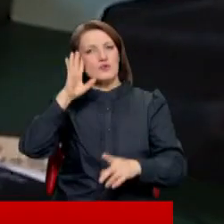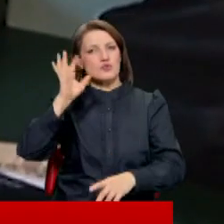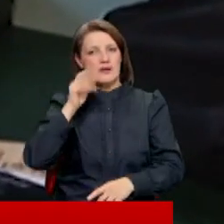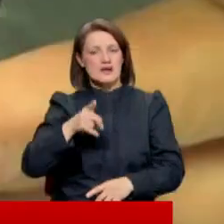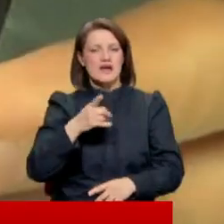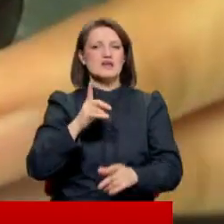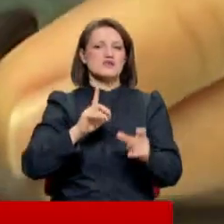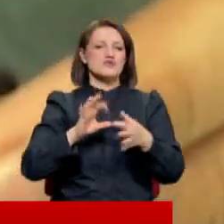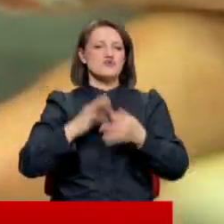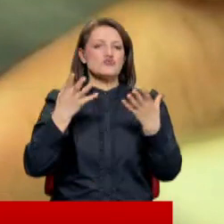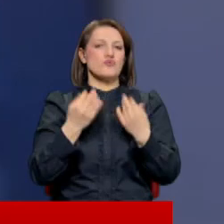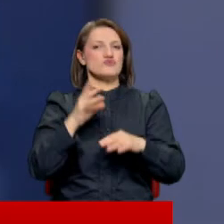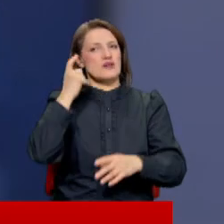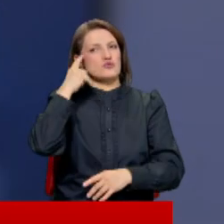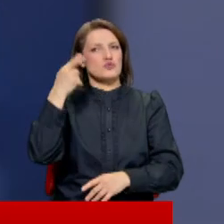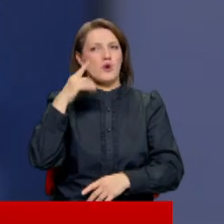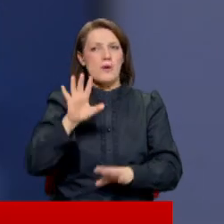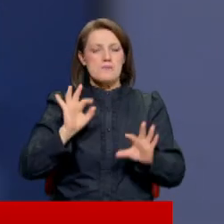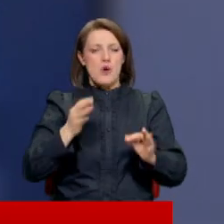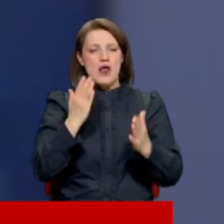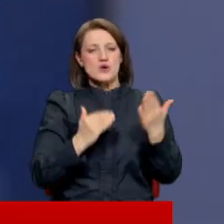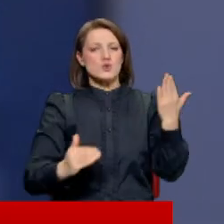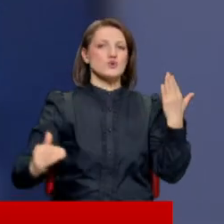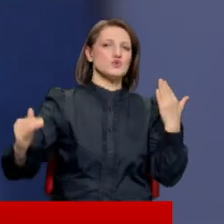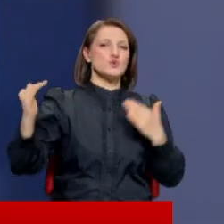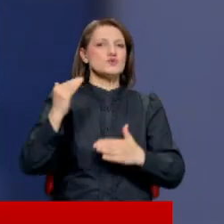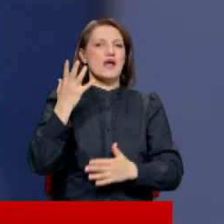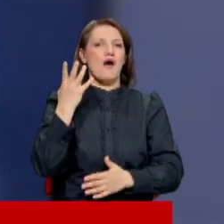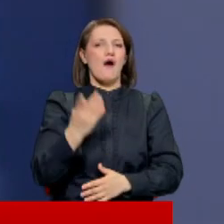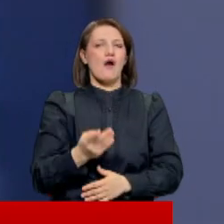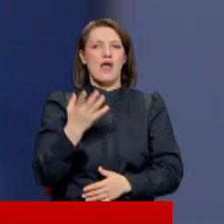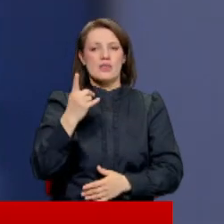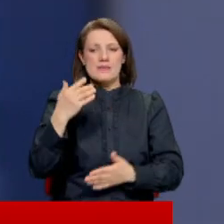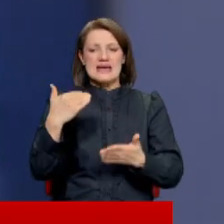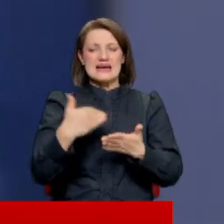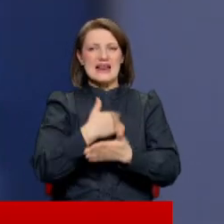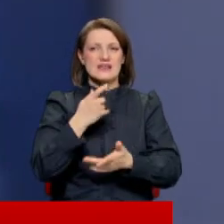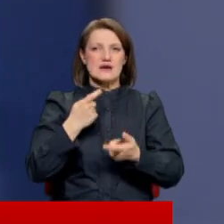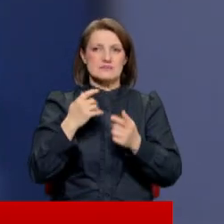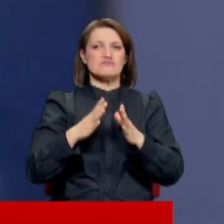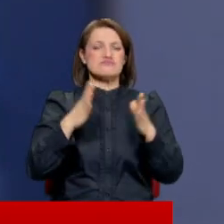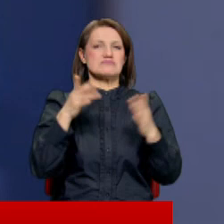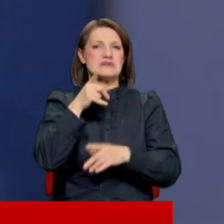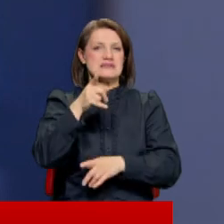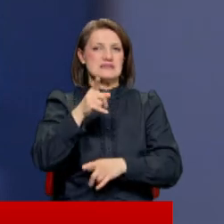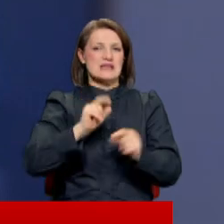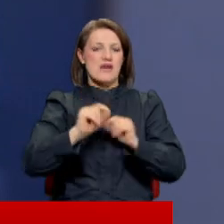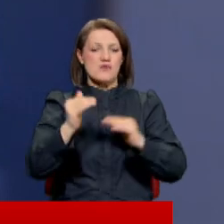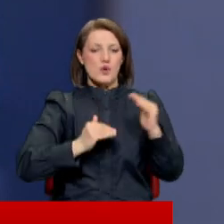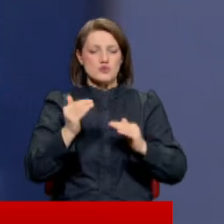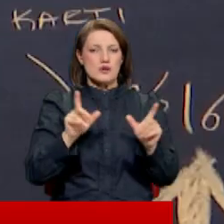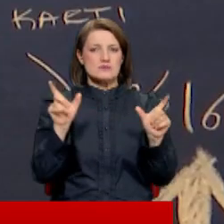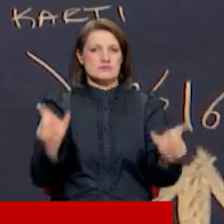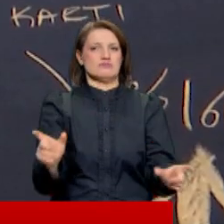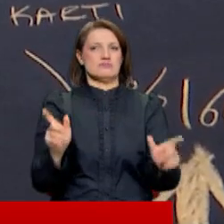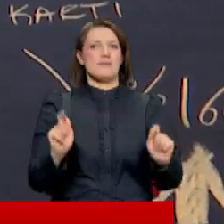da çare olmayacağı görüşünde bu kadar yüksek seyreden bir kredi hacmiyle Siz enflasyonu kontrol altına